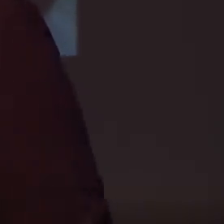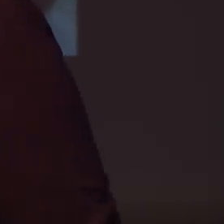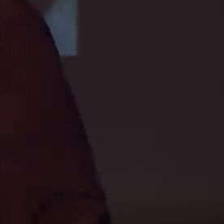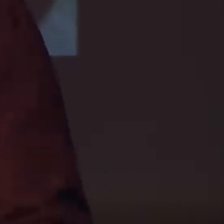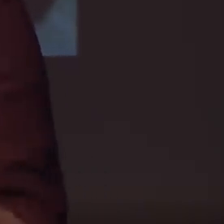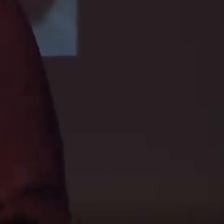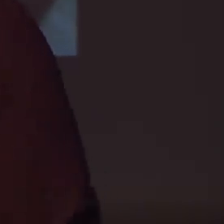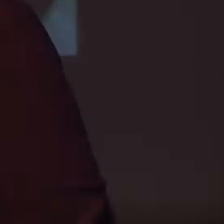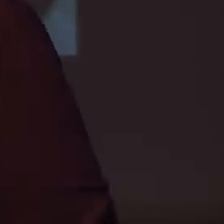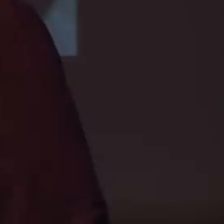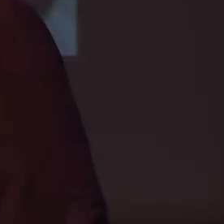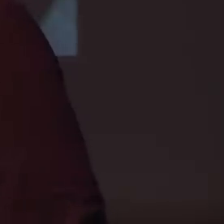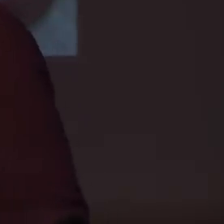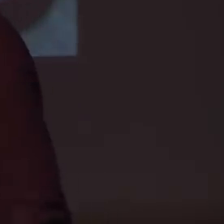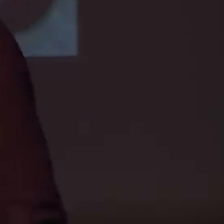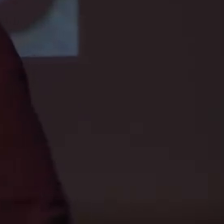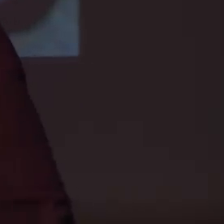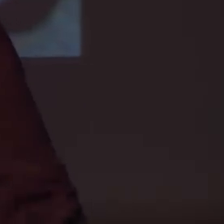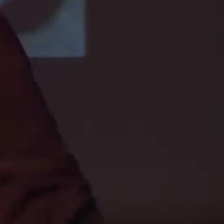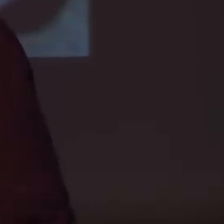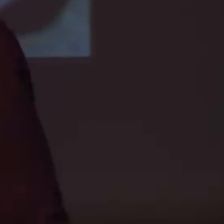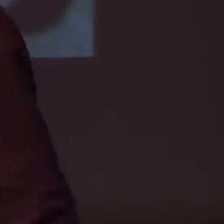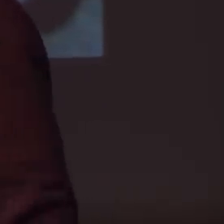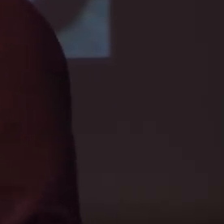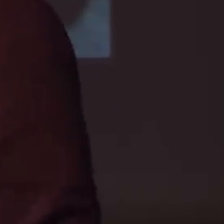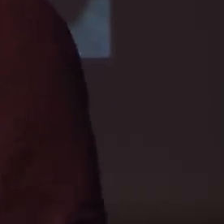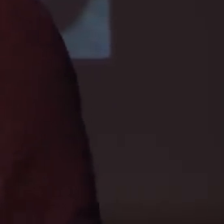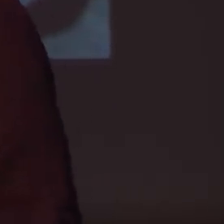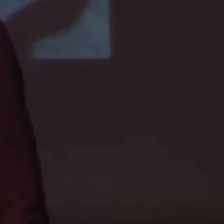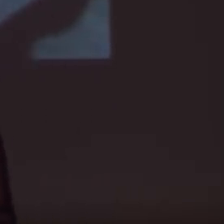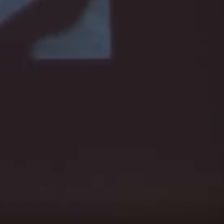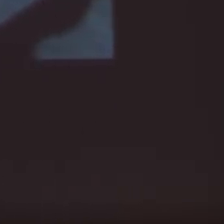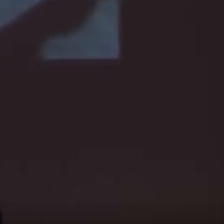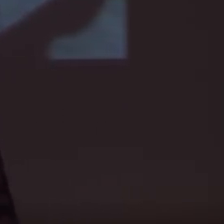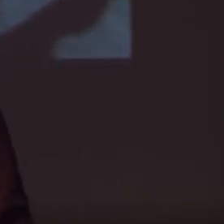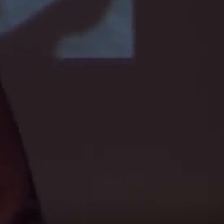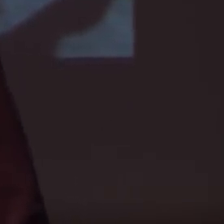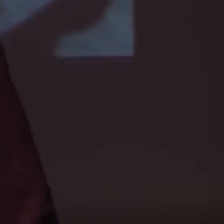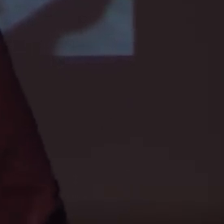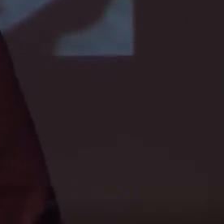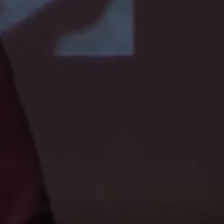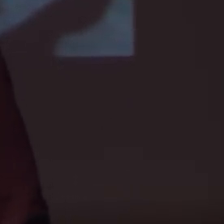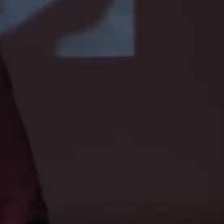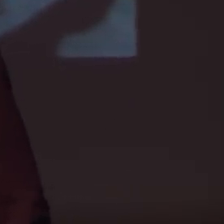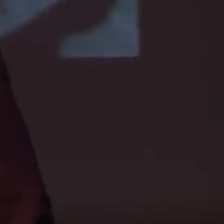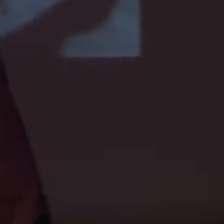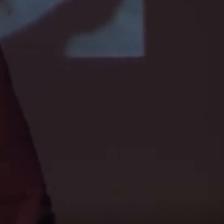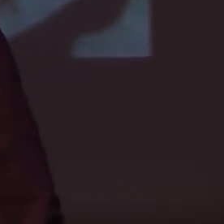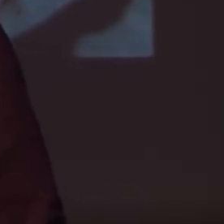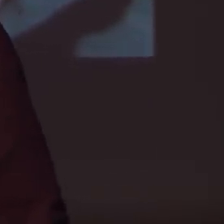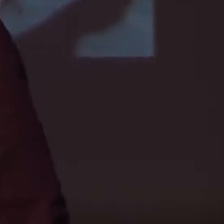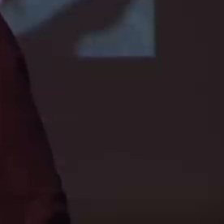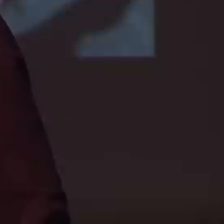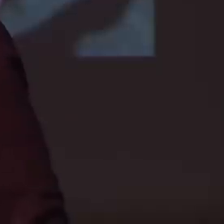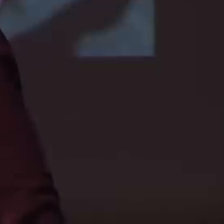à Jackie Vignon qui est derrière cette caméra. Jackie, c'est notre monsieur vidéo de l'Espace des Sciences, donc merci à eux d'être